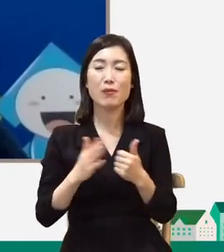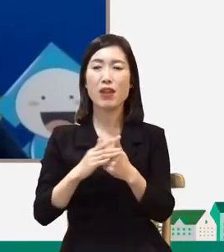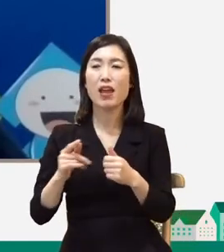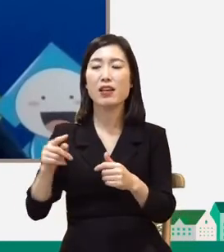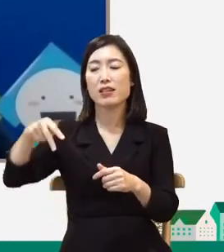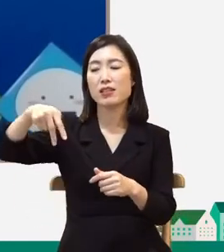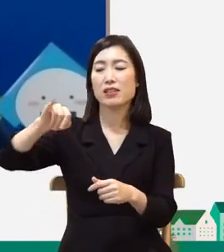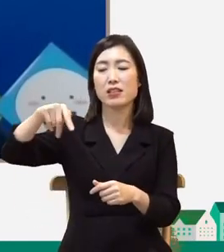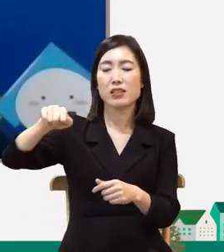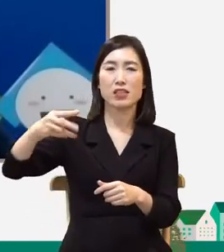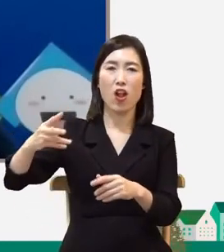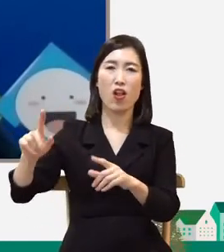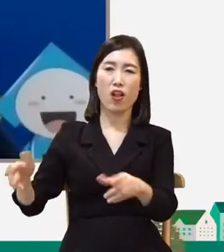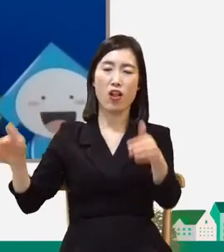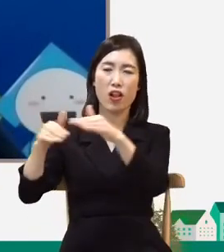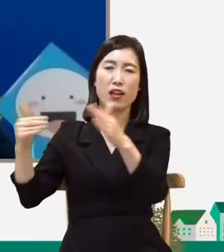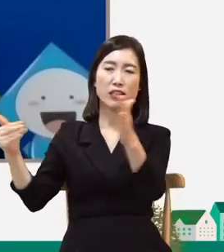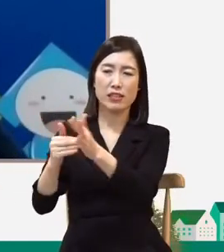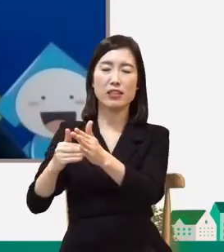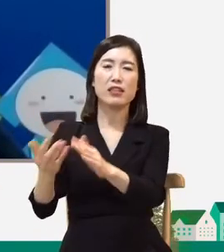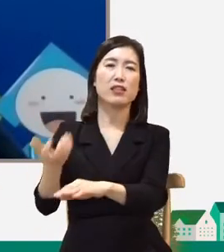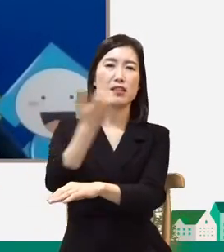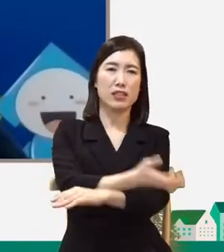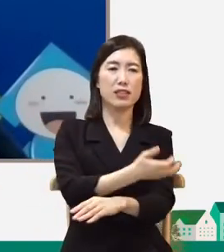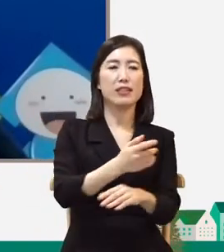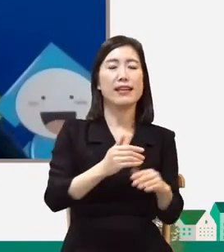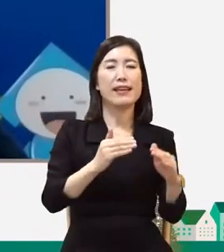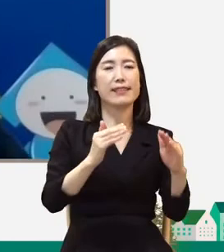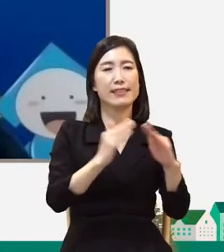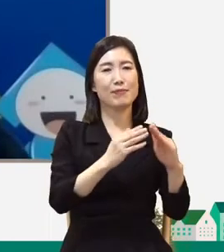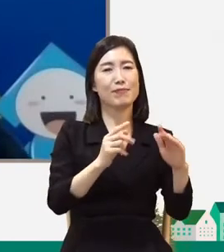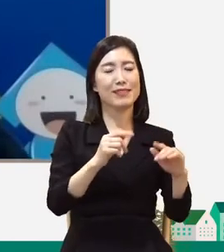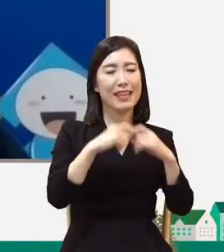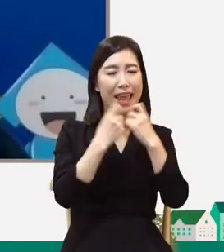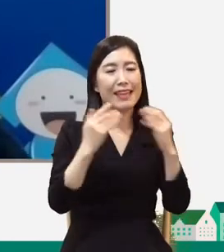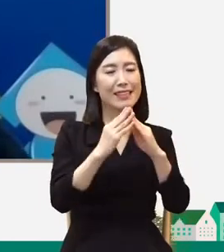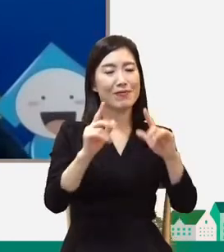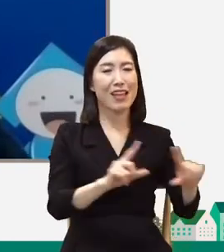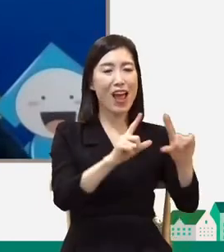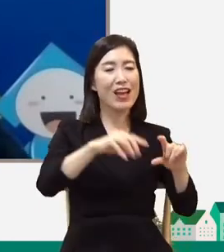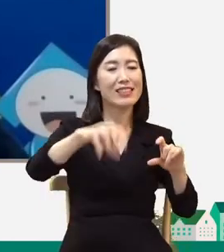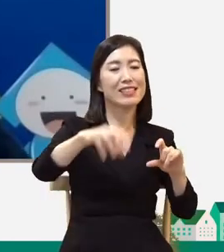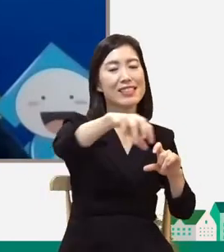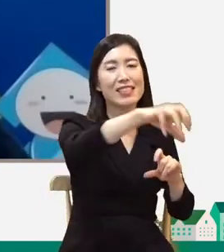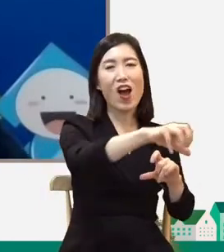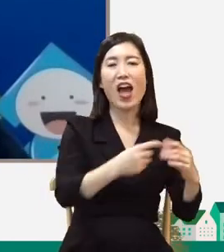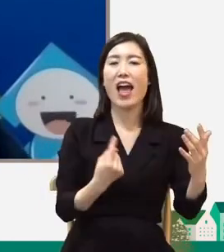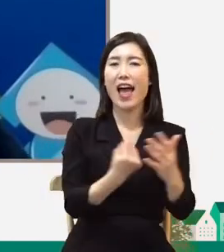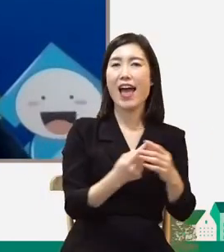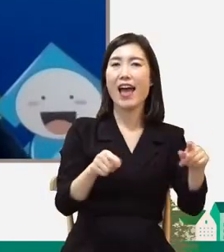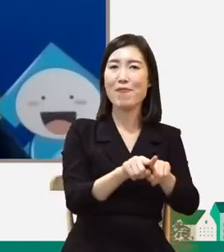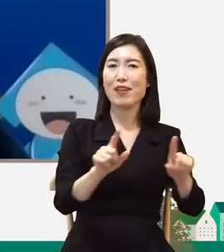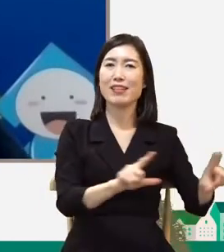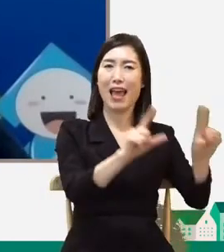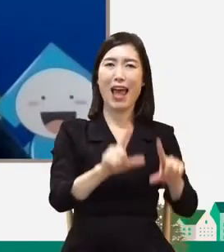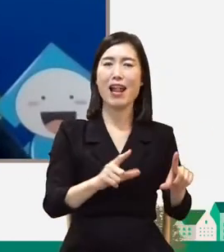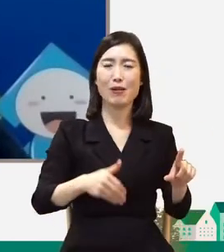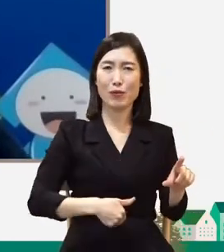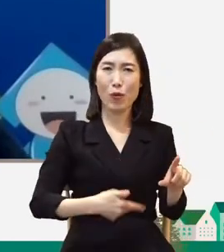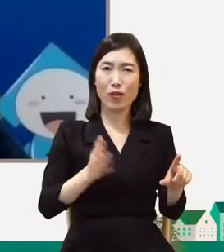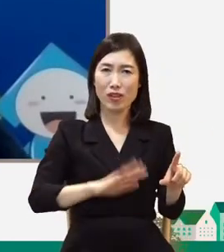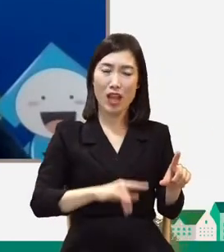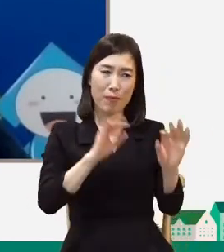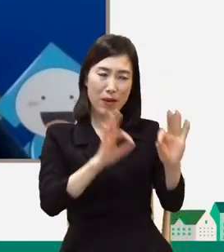분들이 지역주민으로서 살아가야 되는데 지역주민이 아닌 그 코디네이터나